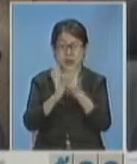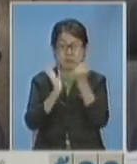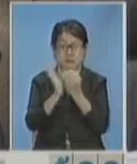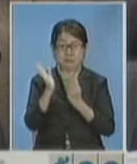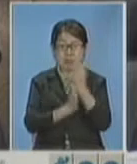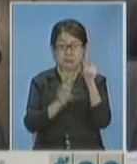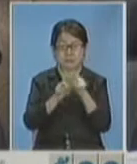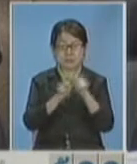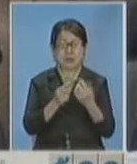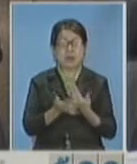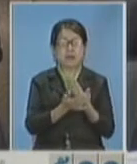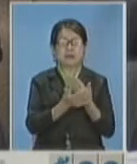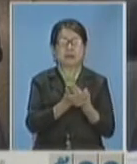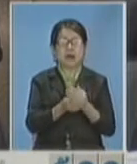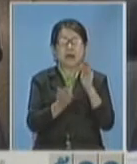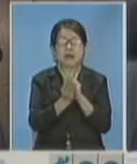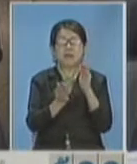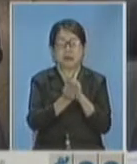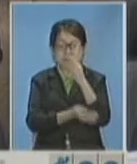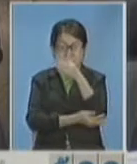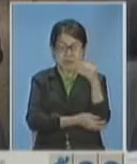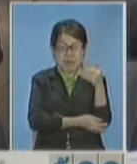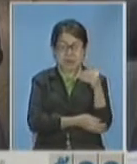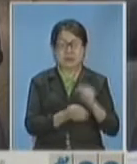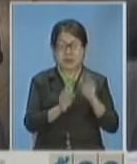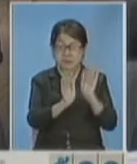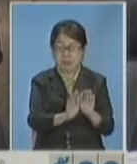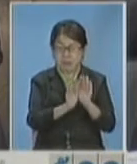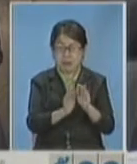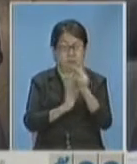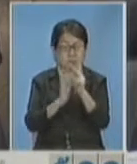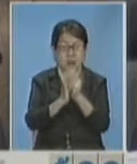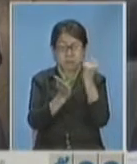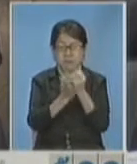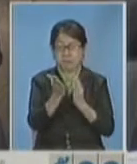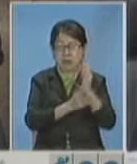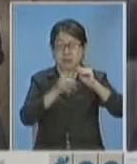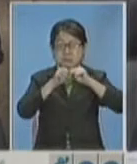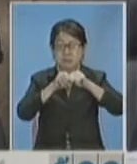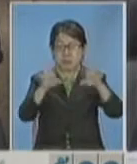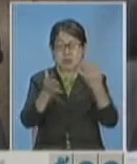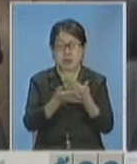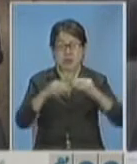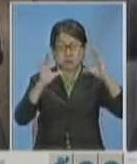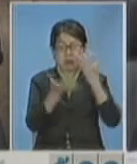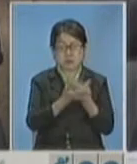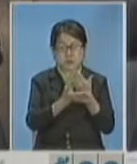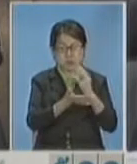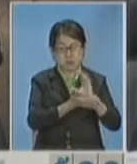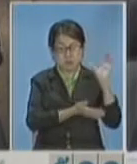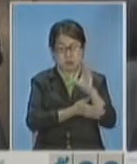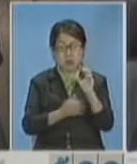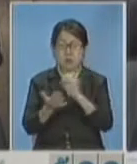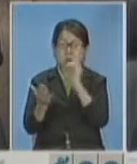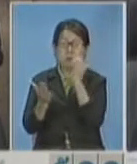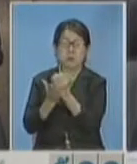กองทุนการออมแห่งชาตินะคะได้มีกฎหมายรองรับประกาศไว้ชัดเจนว่าต้องจัดงบประมาณสนับสนุนปีนี้นะคะก็ไม่ได้จัดง